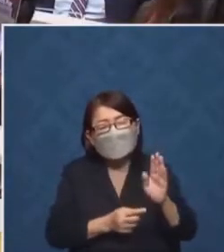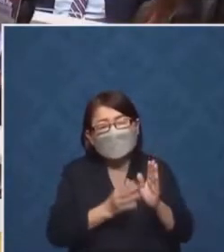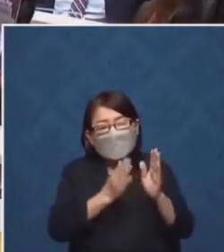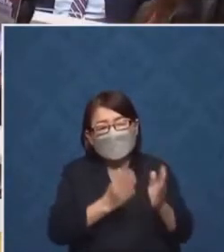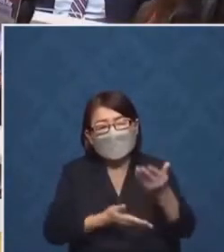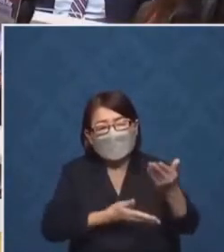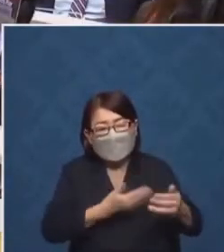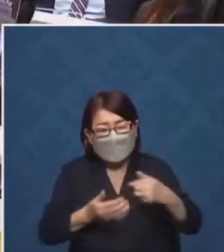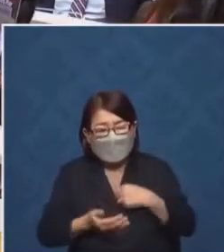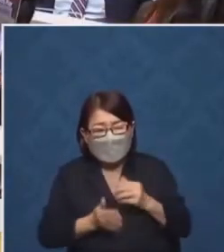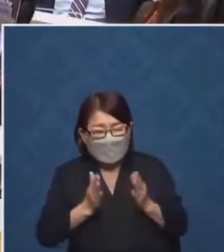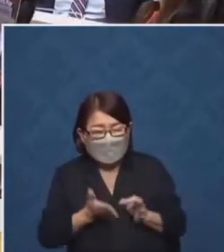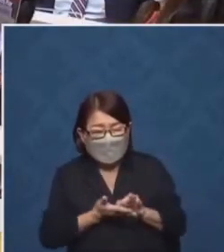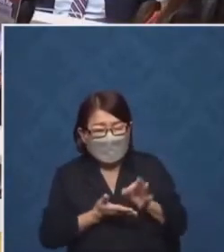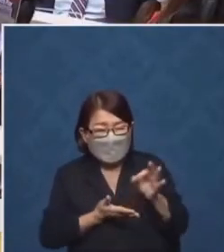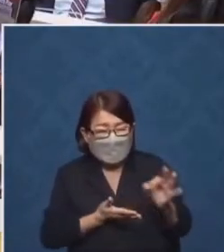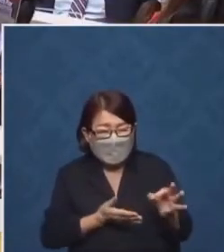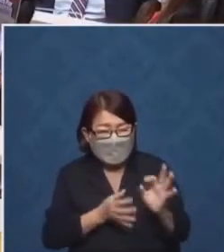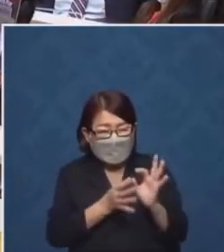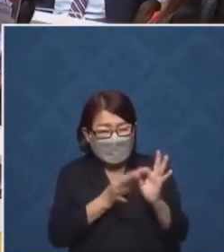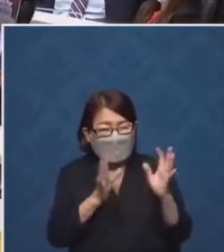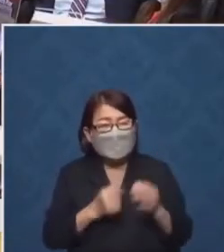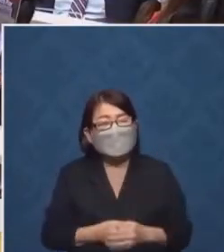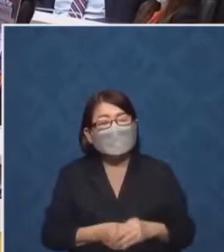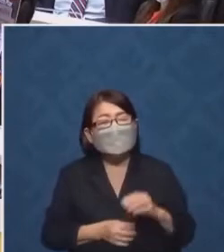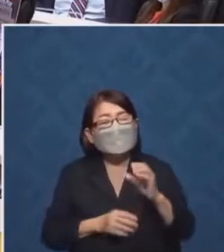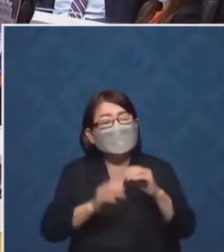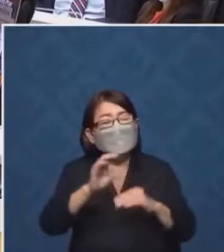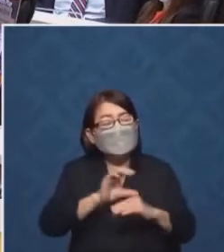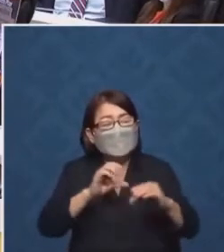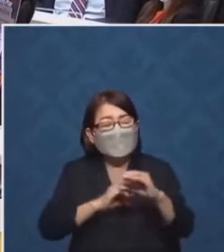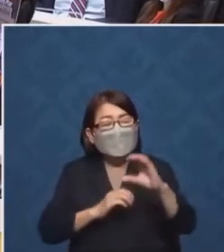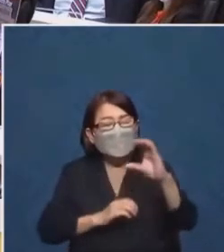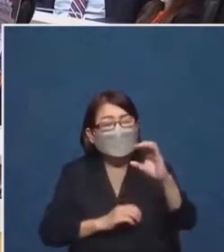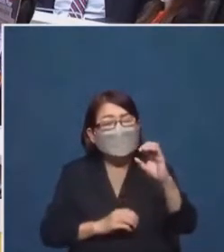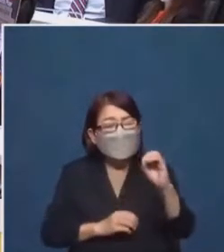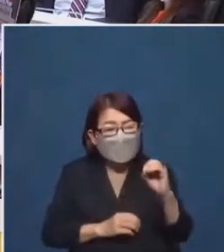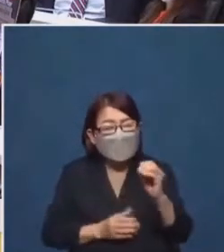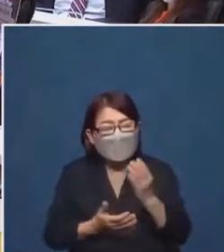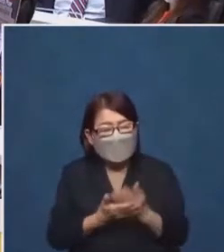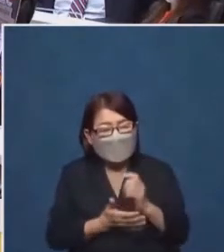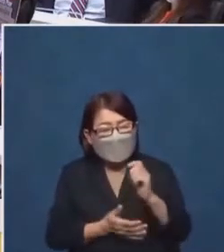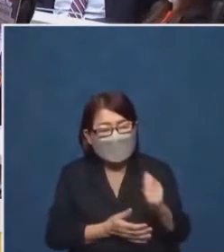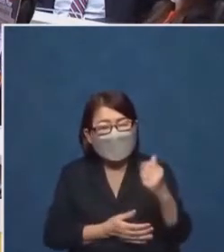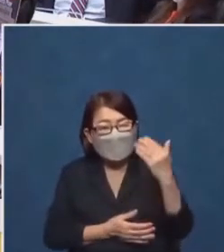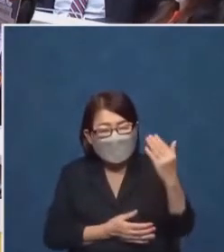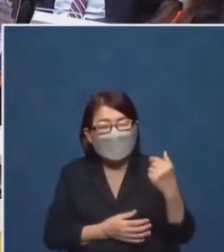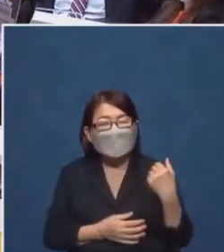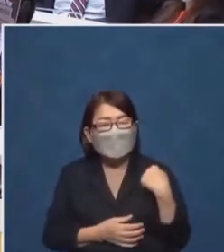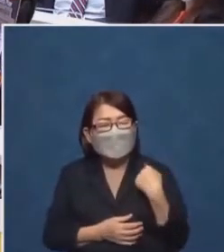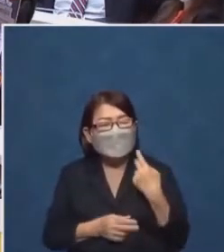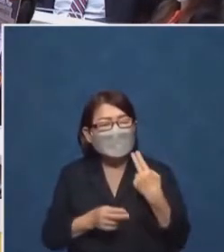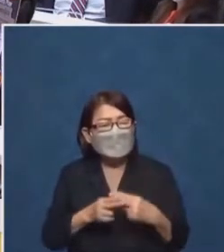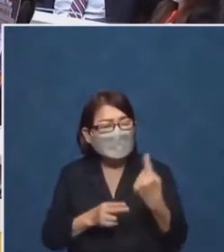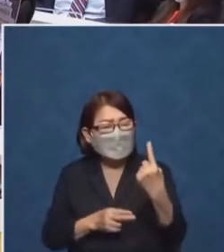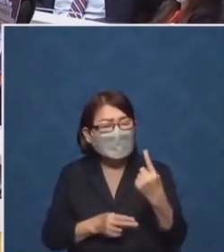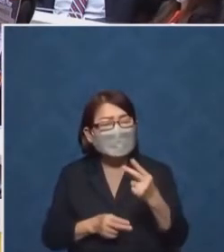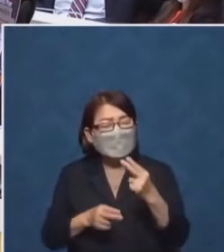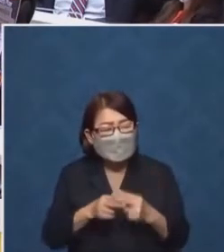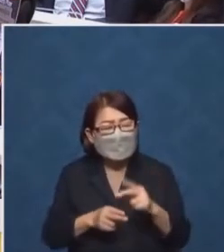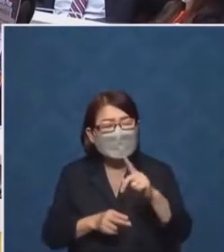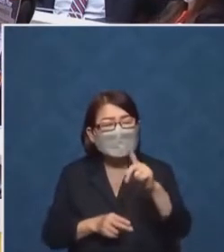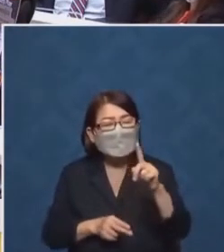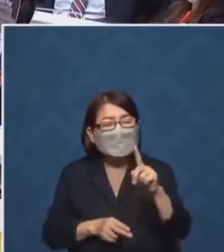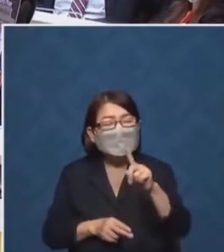ไมใช่ของผู้ซื้อCOVAXต้องออกเงินไปก่อนวัซีนเดียวที่มีคือของ Sinovac เทานั้